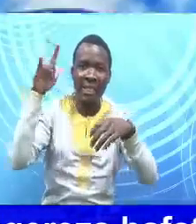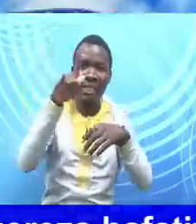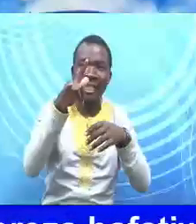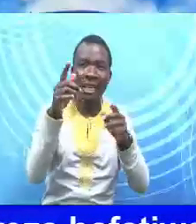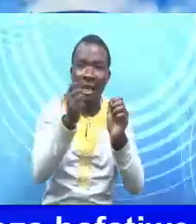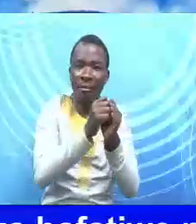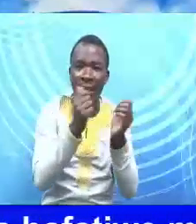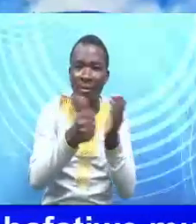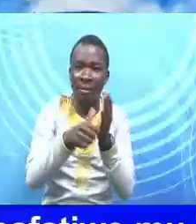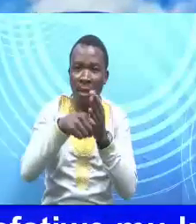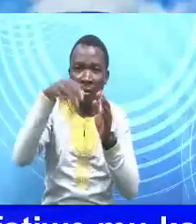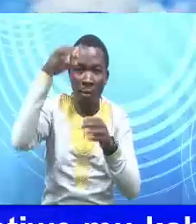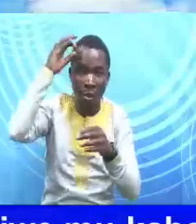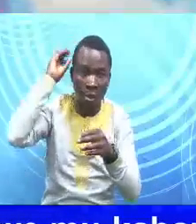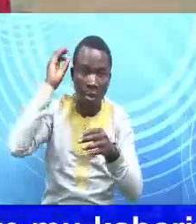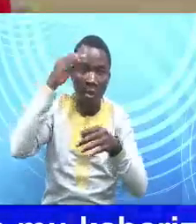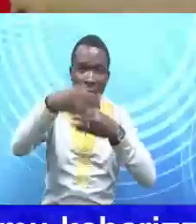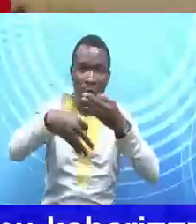ruganda rukora Boeing